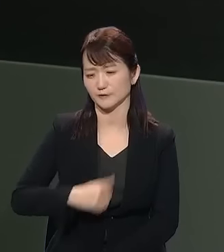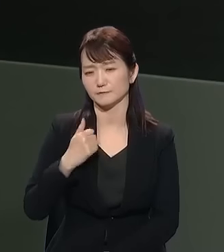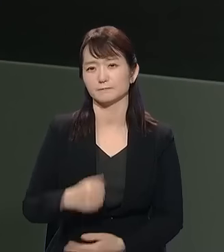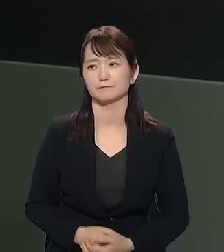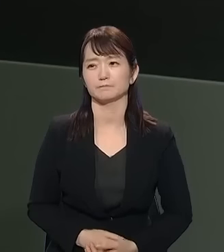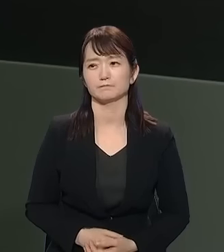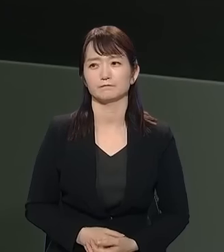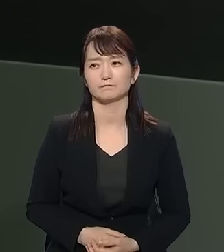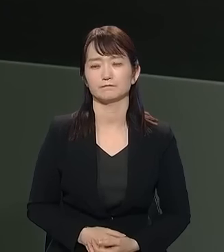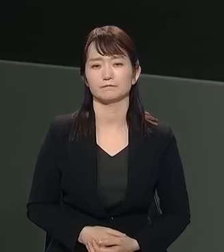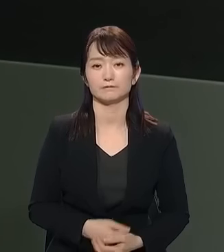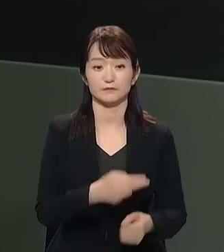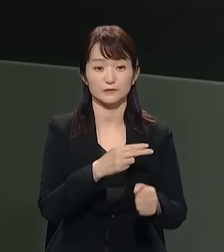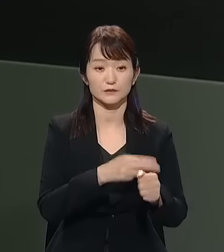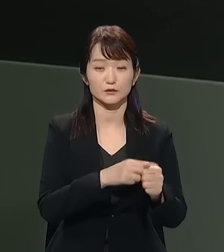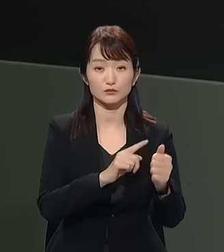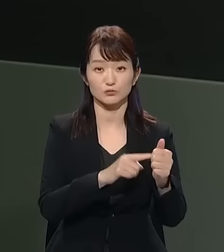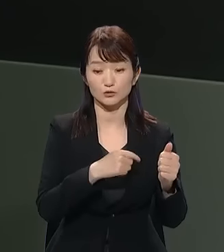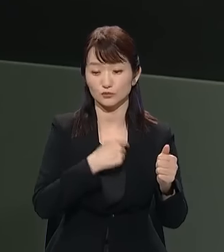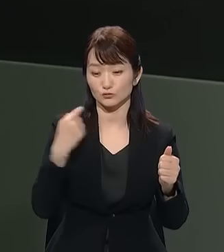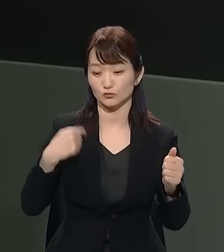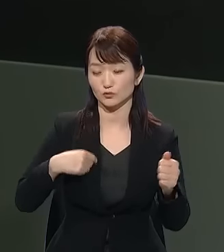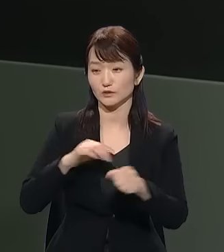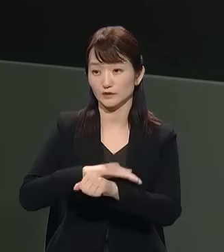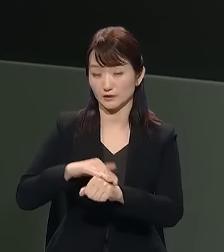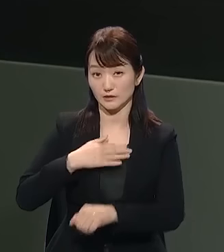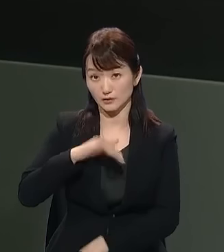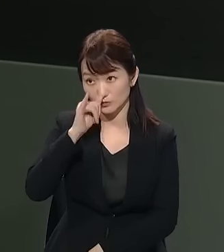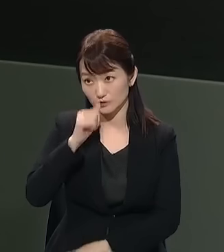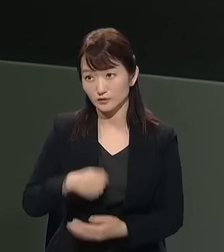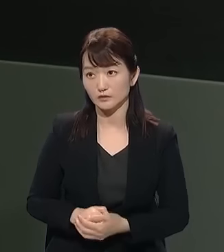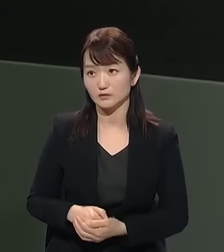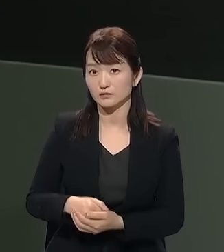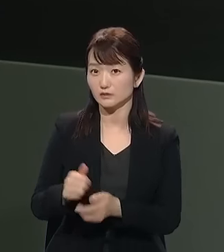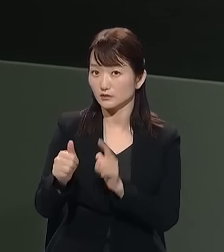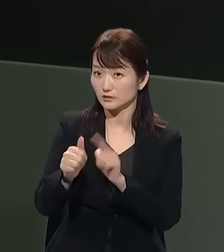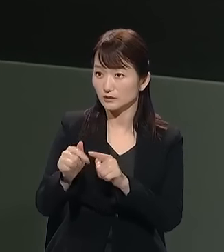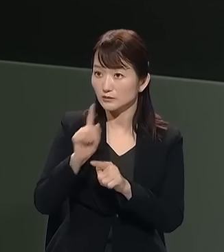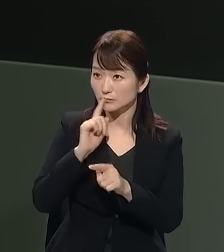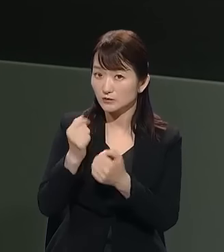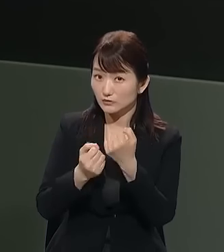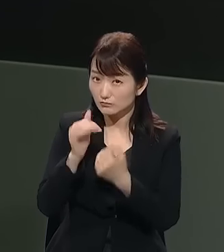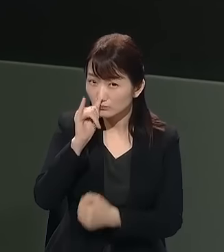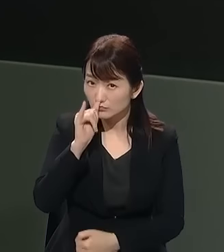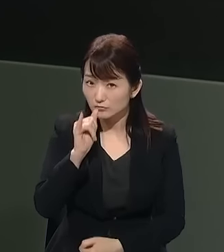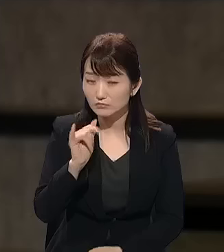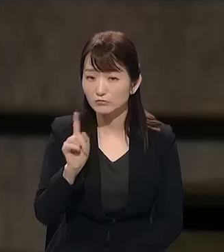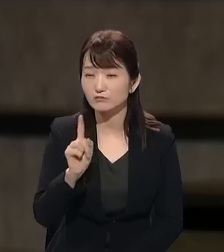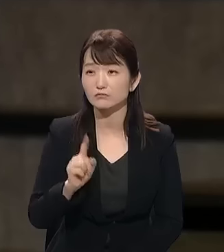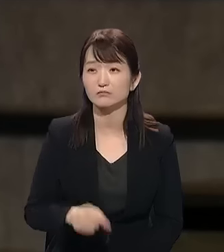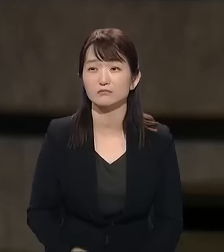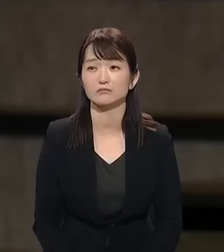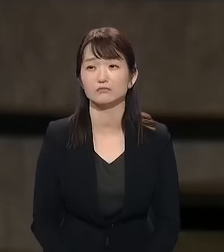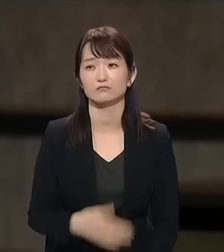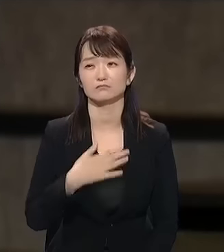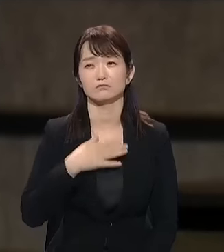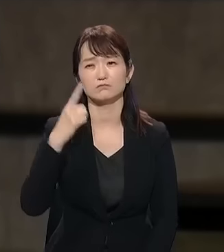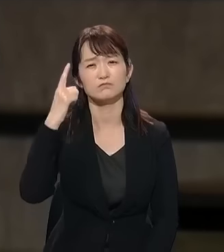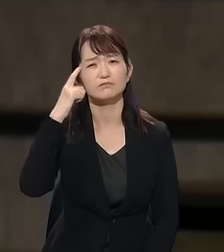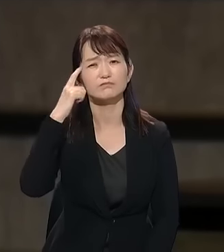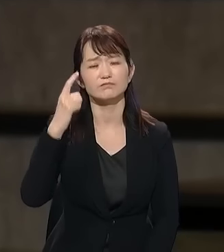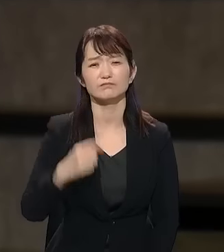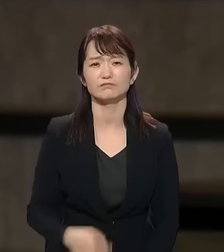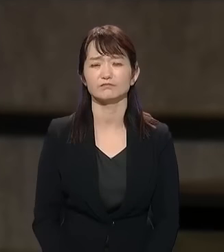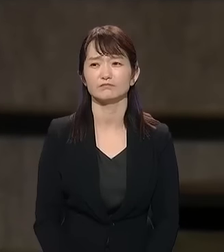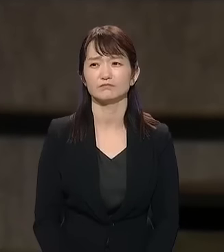대해서 많이 좀 알고 계시잖아요 저양반이 한 얘기 저게 정말 설득력이 있는 얘긴가요 글쎄요 제가 봤을 때는이